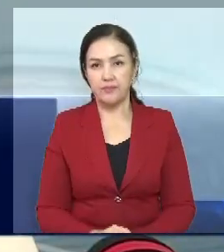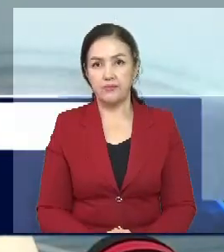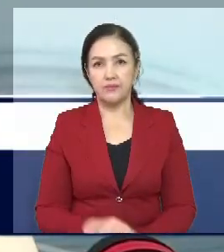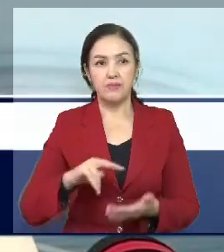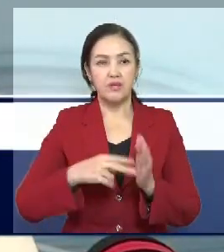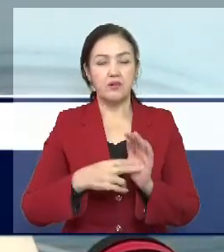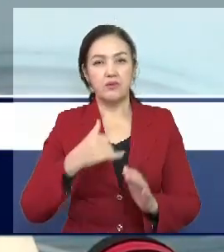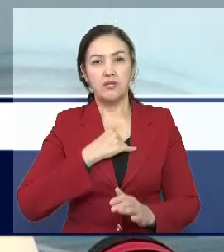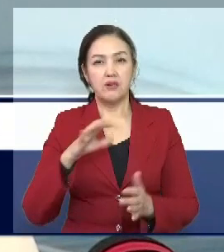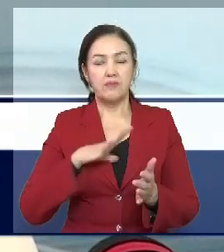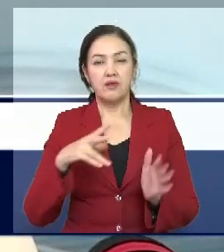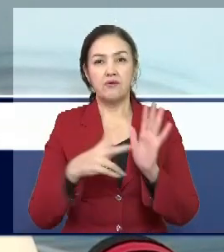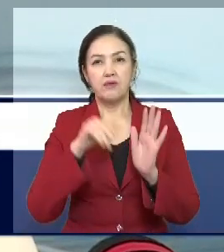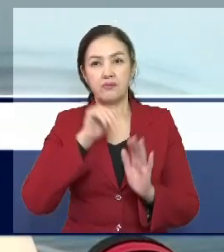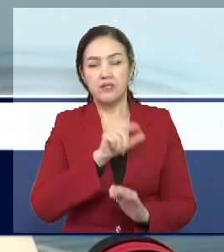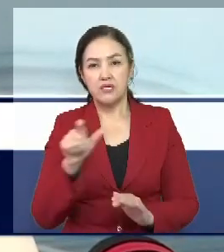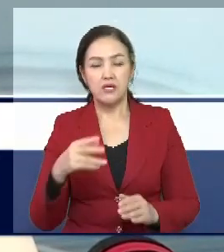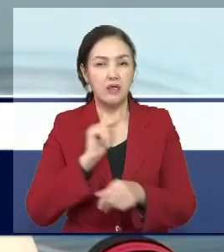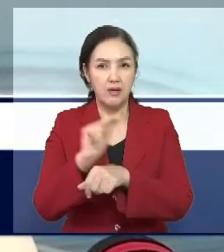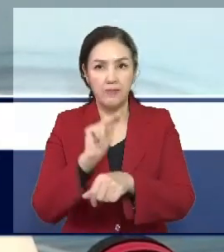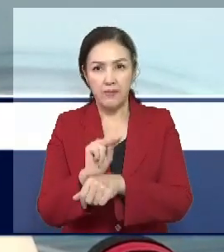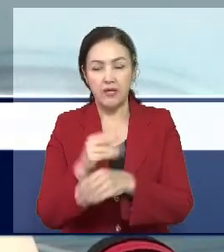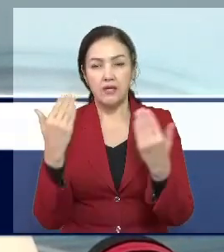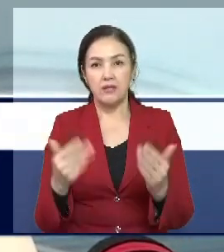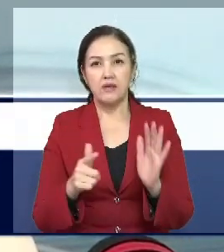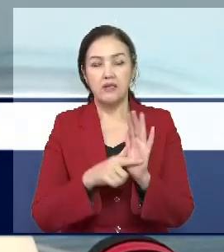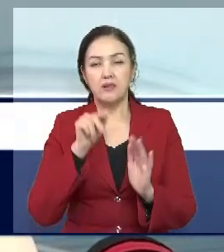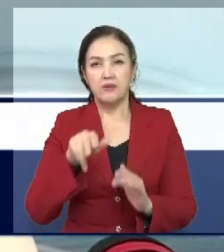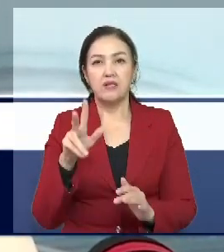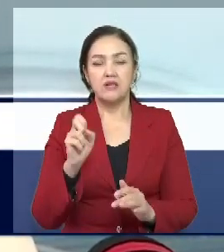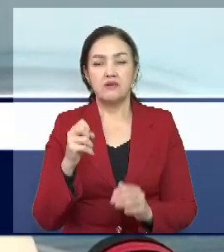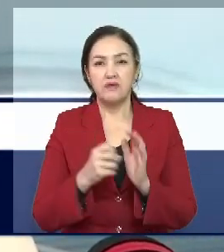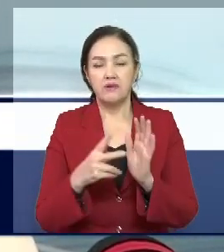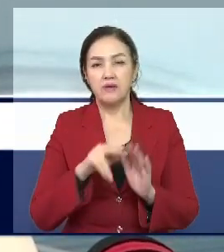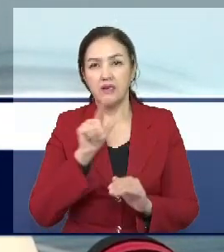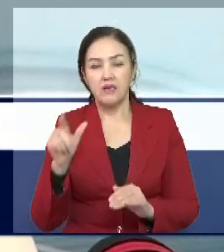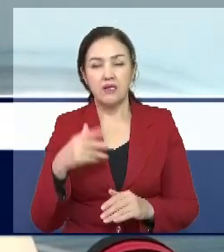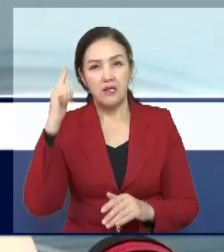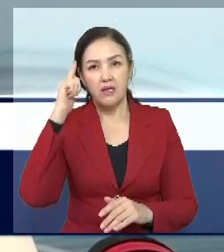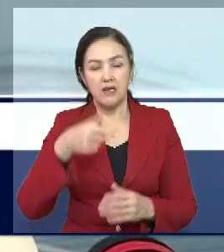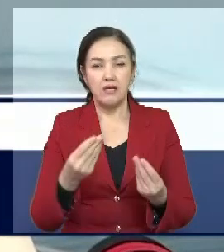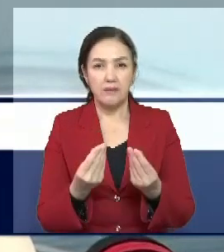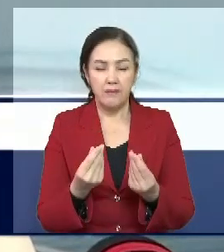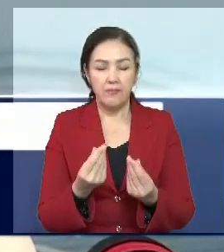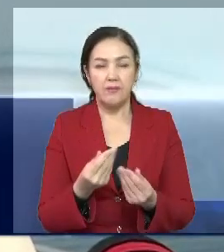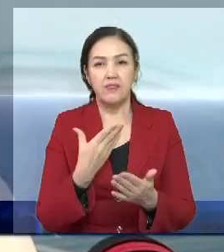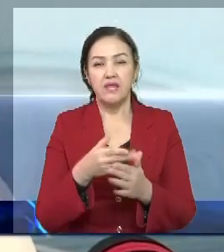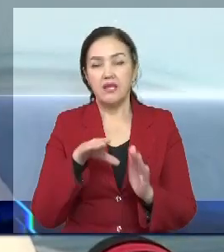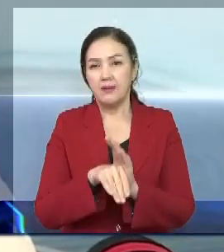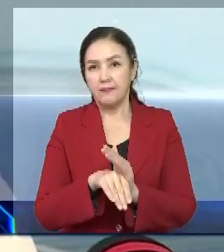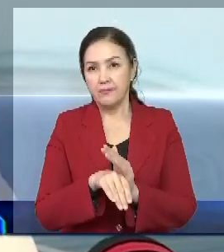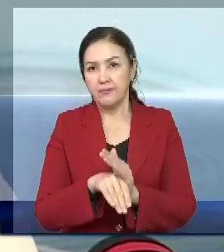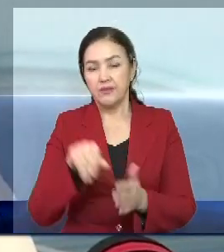был 8 тысяч человек обучить. На сегодня мы обучили 7318 человек финансовой грамотности. Из них это в